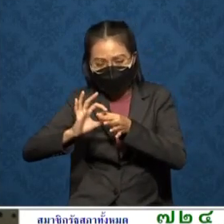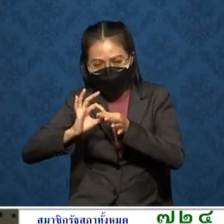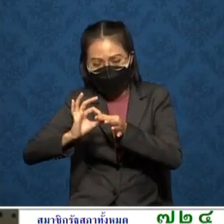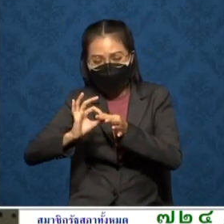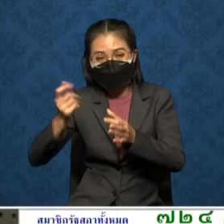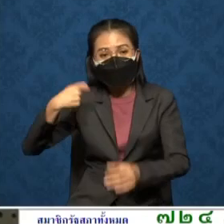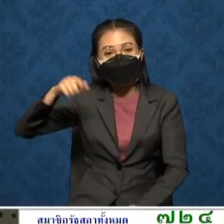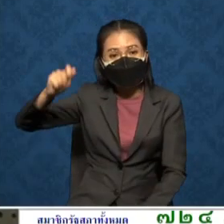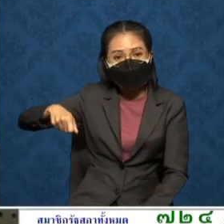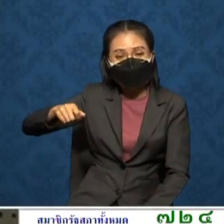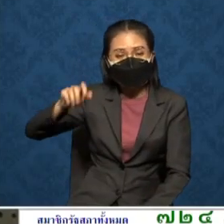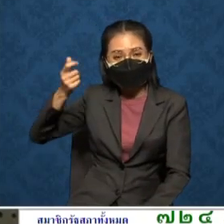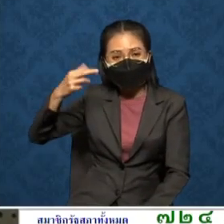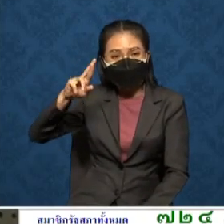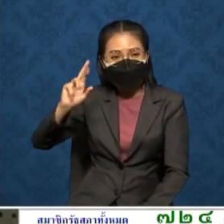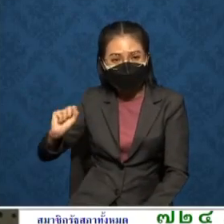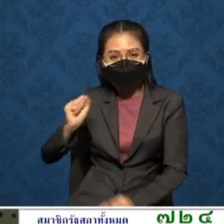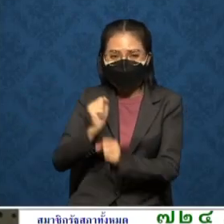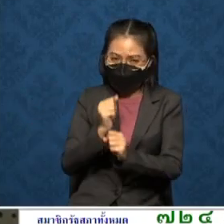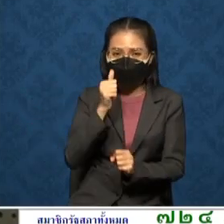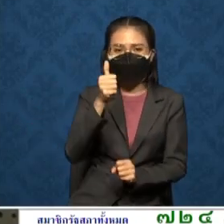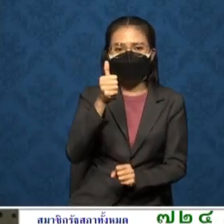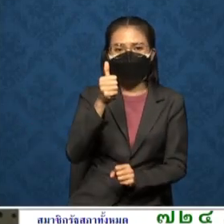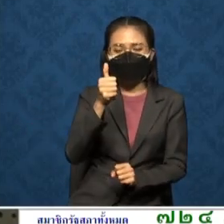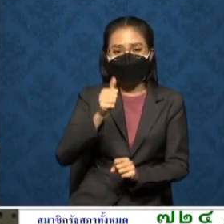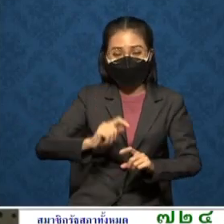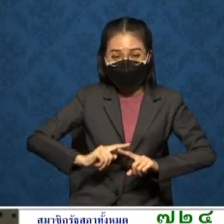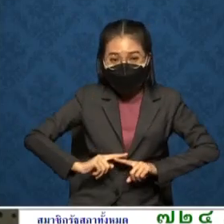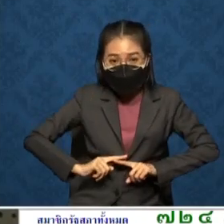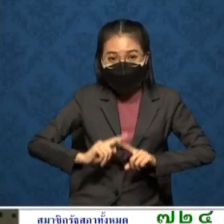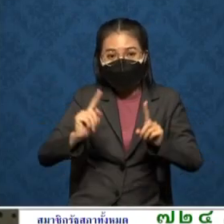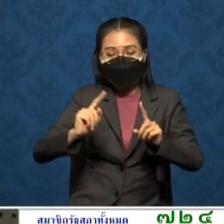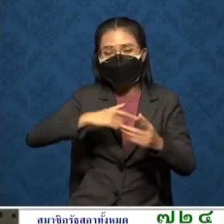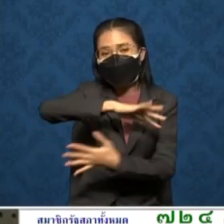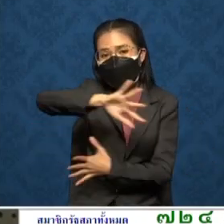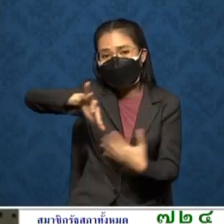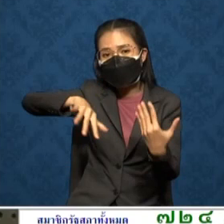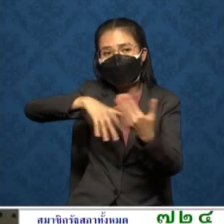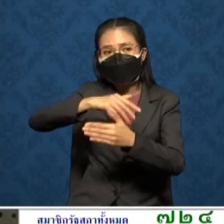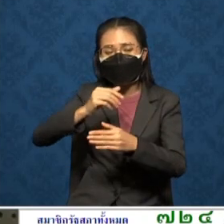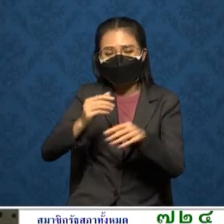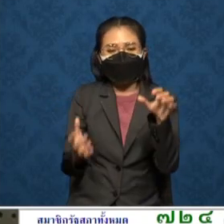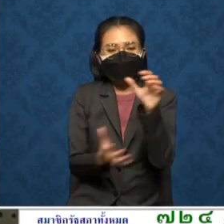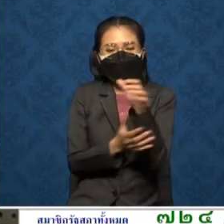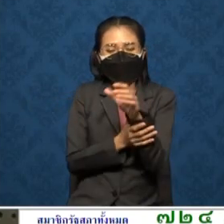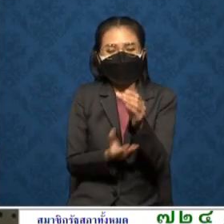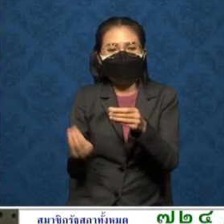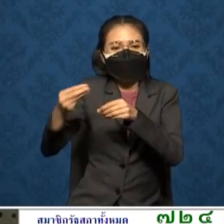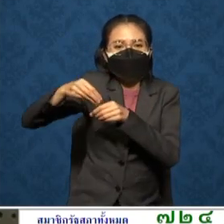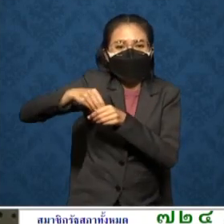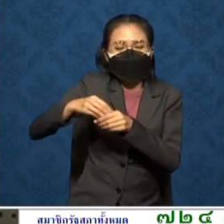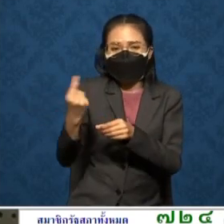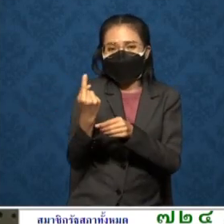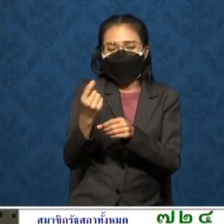และมันจะละเอียดกี่มาตราก็ได้แต่ไม่สามารถจะเอาทั้งหมดมาเขียนในพระราชบัญญัติได้